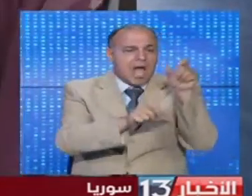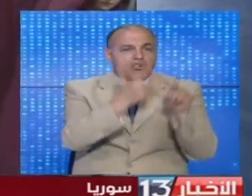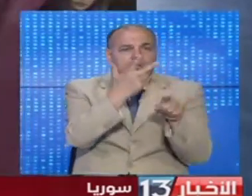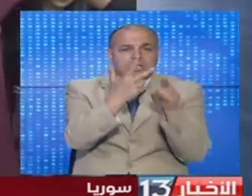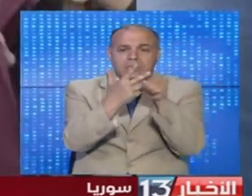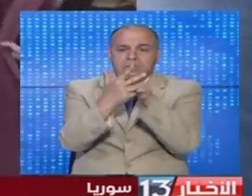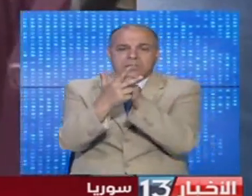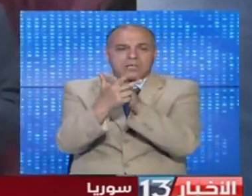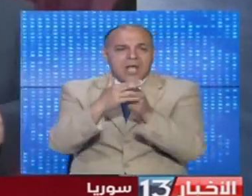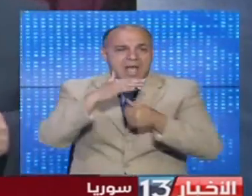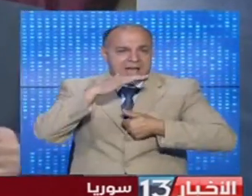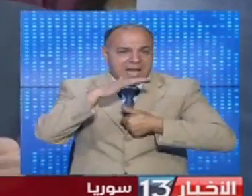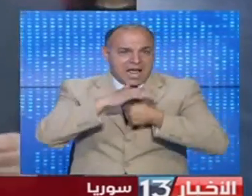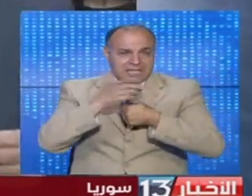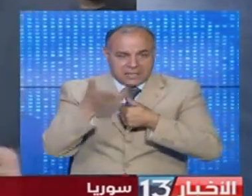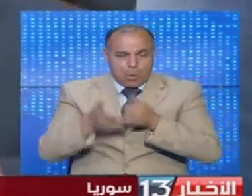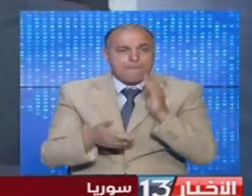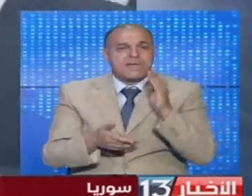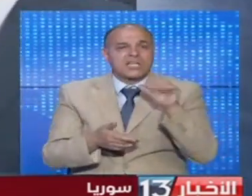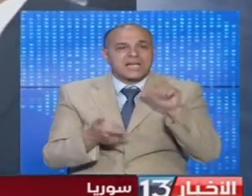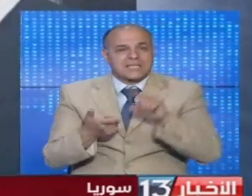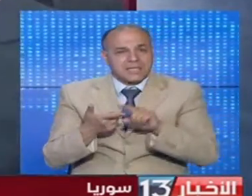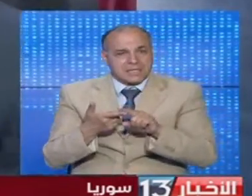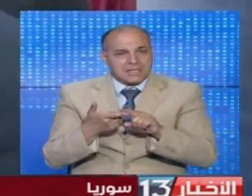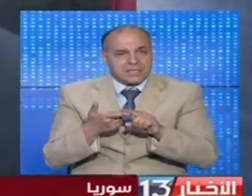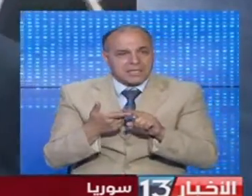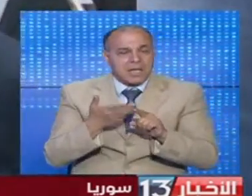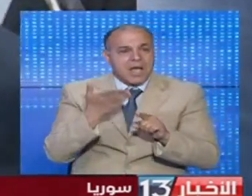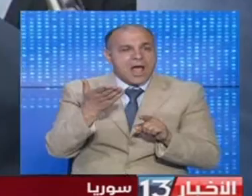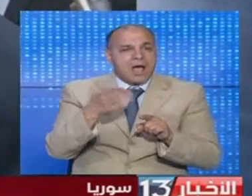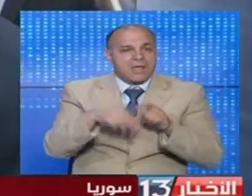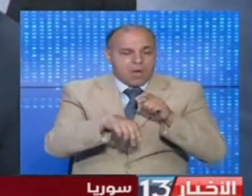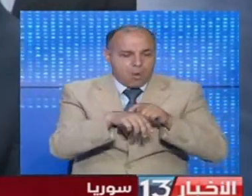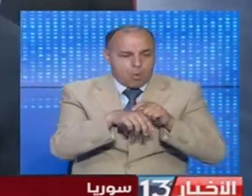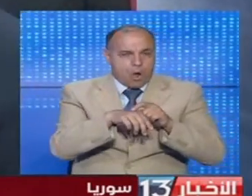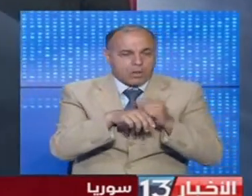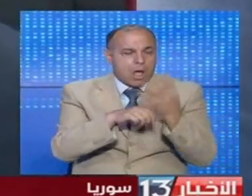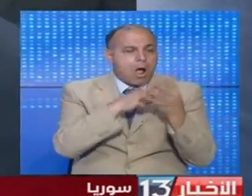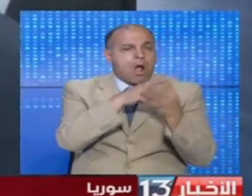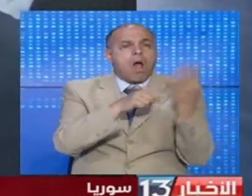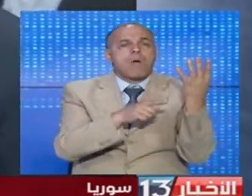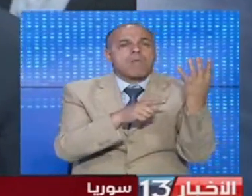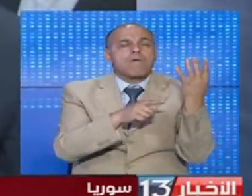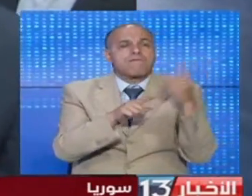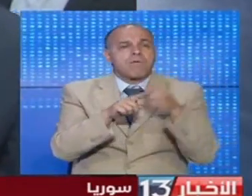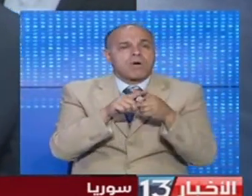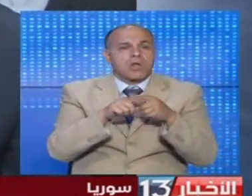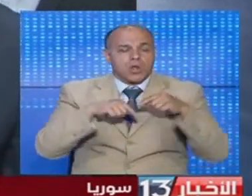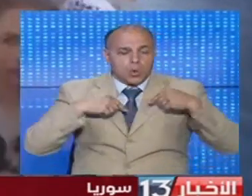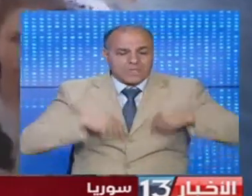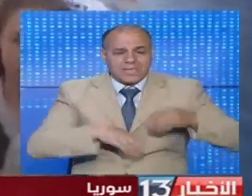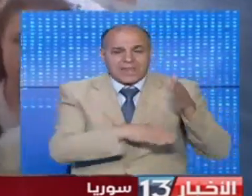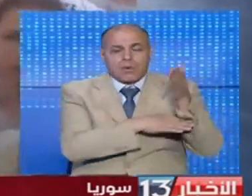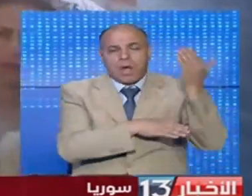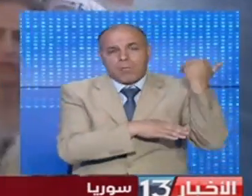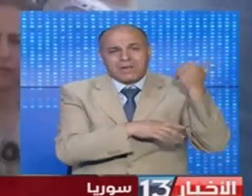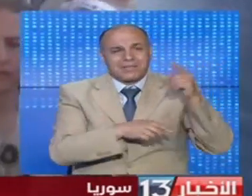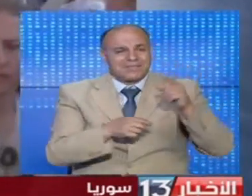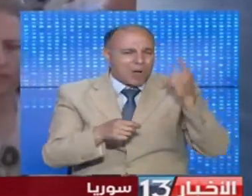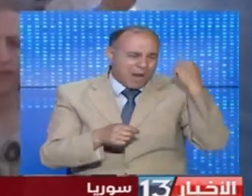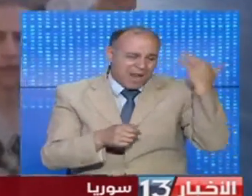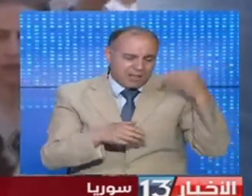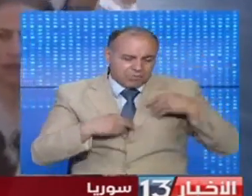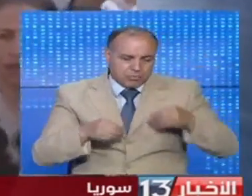ابرزهم الرئيس الحالي بشار الاسد الساعي لفتره رئاسيه رابعه الى جانب وزير الدوله السابق عبد الله